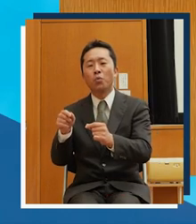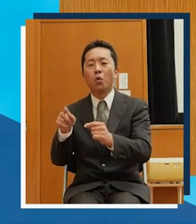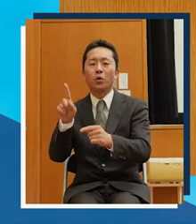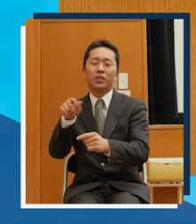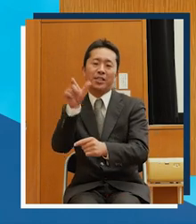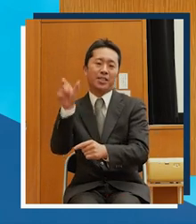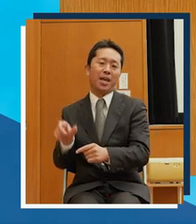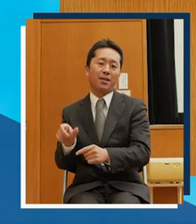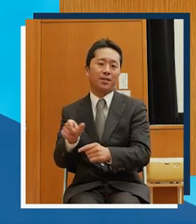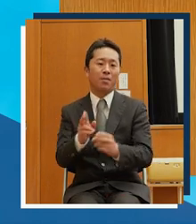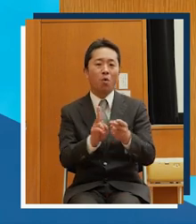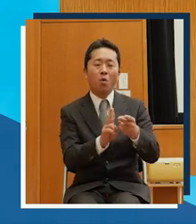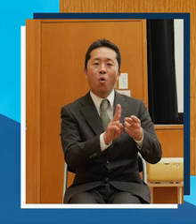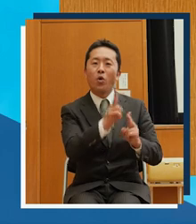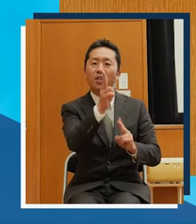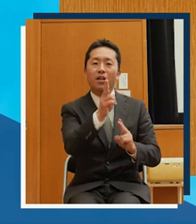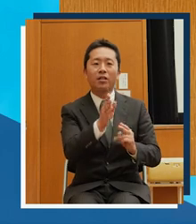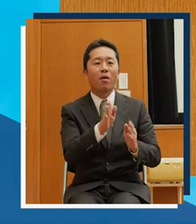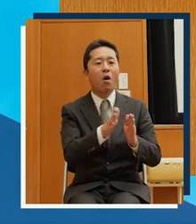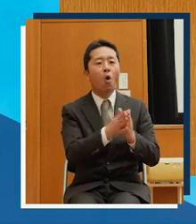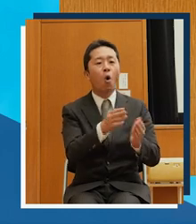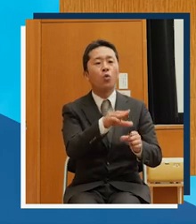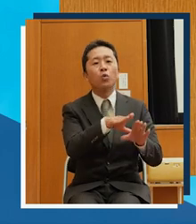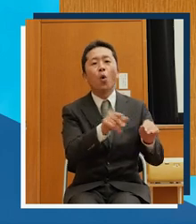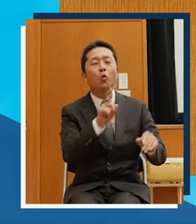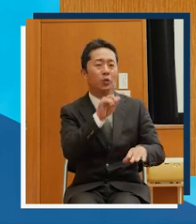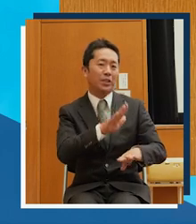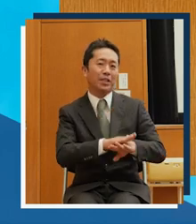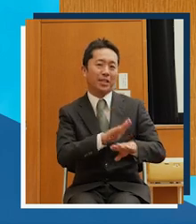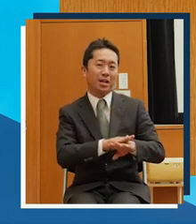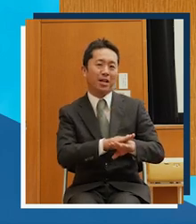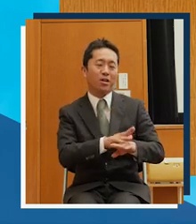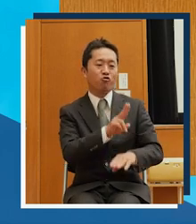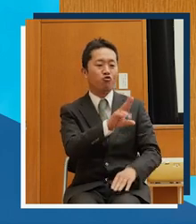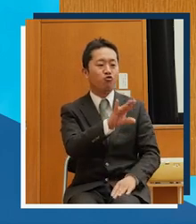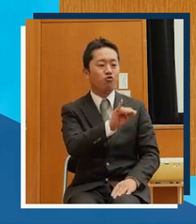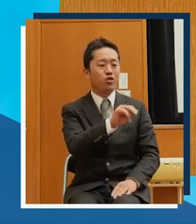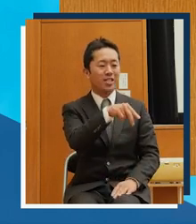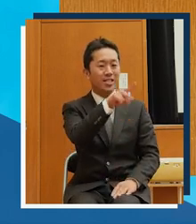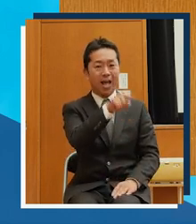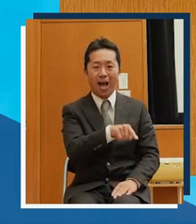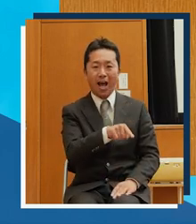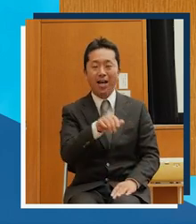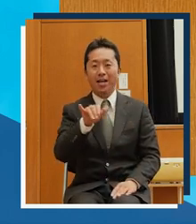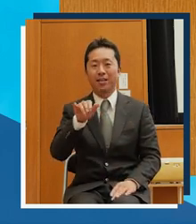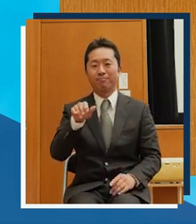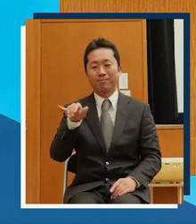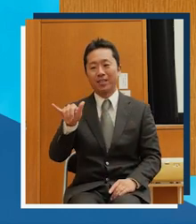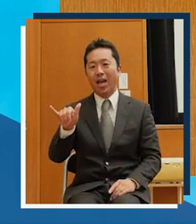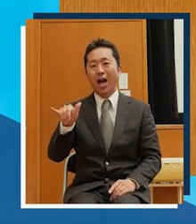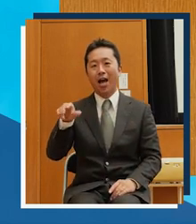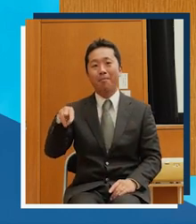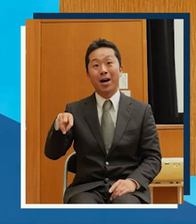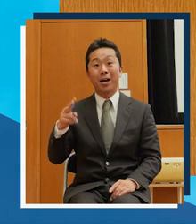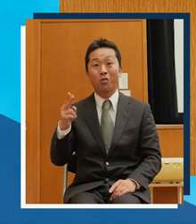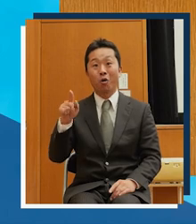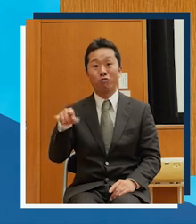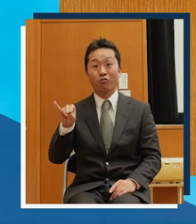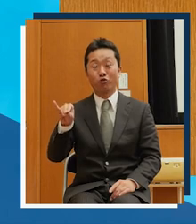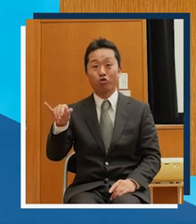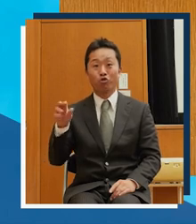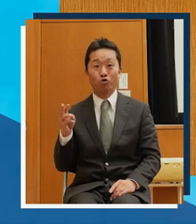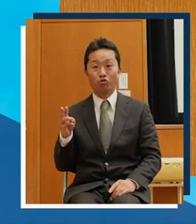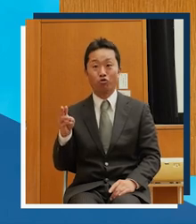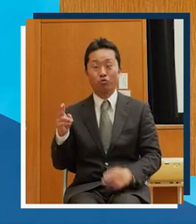なんていうのはでも沖縄の方々本土と内っていうことで内ってのは沖縄の人と山は本土つまりなんですかね